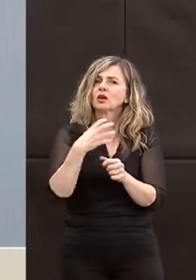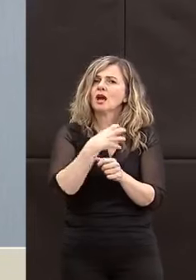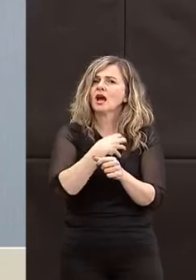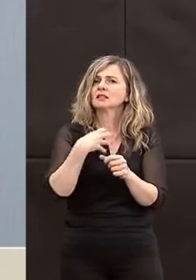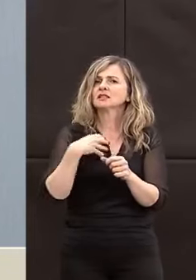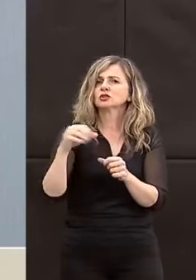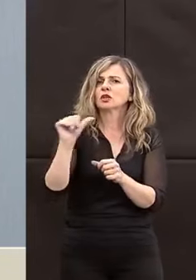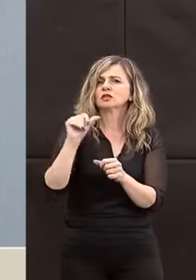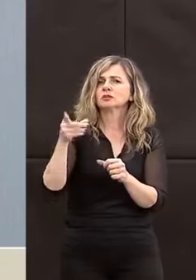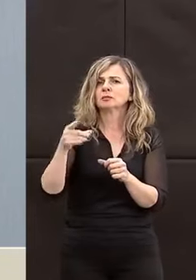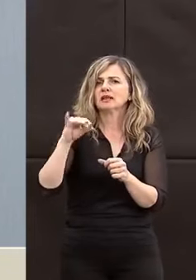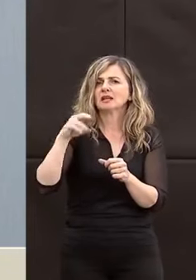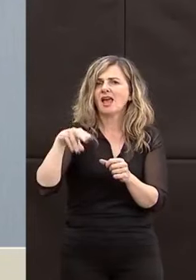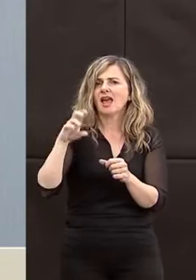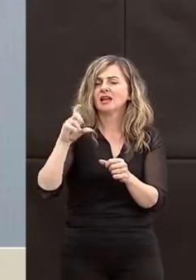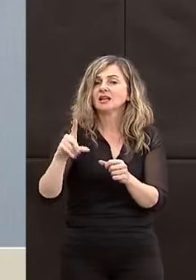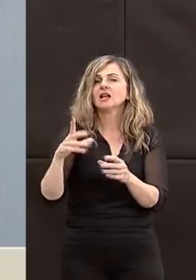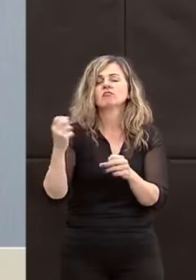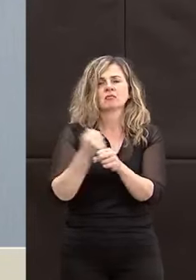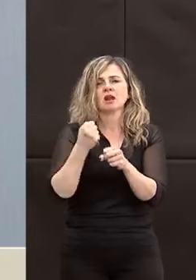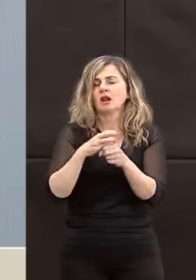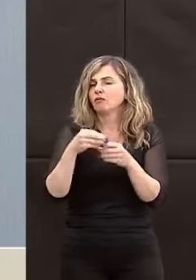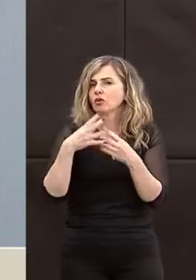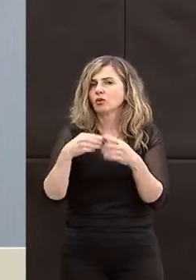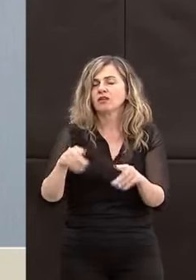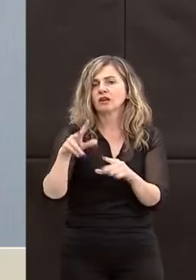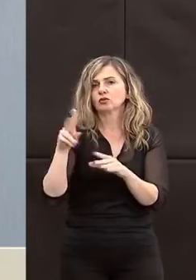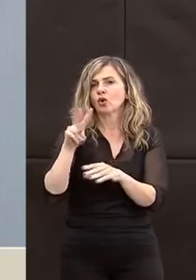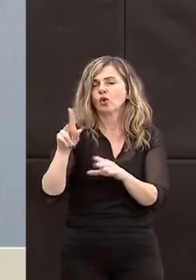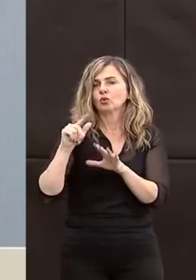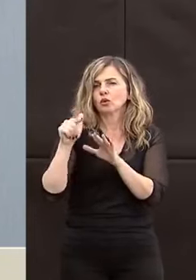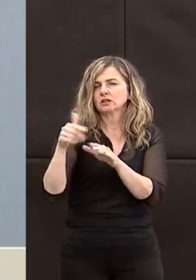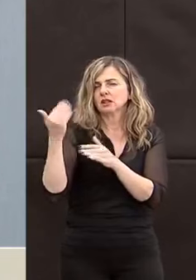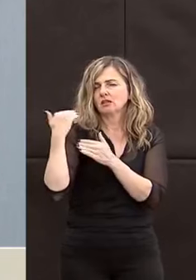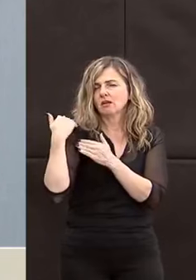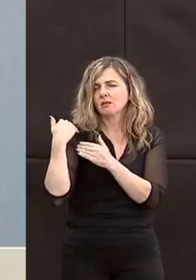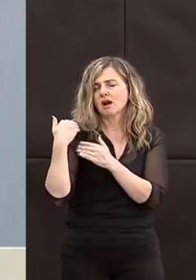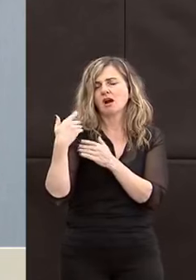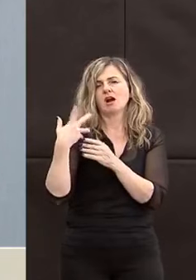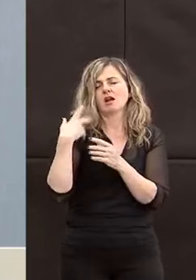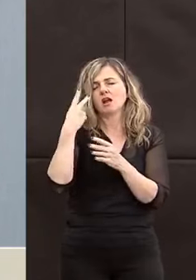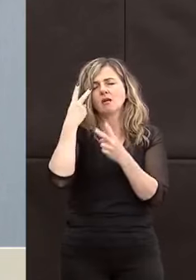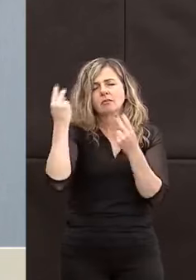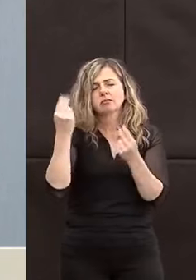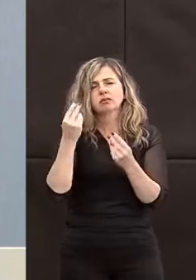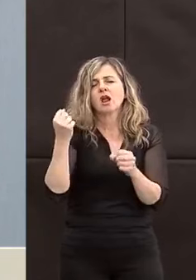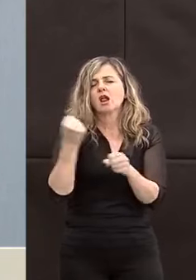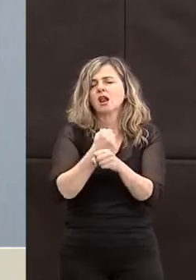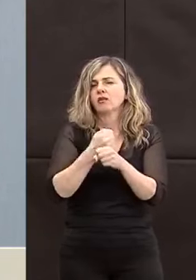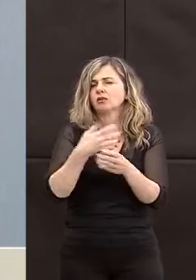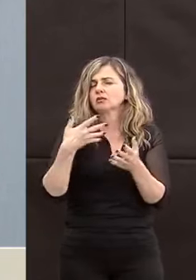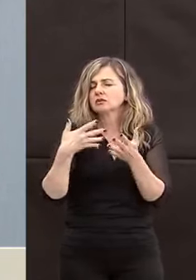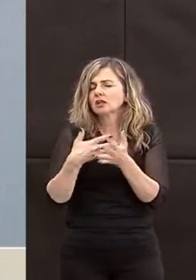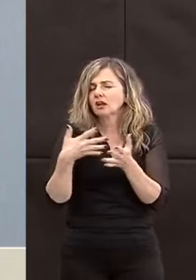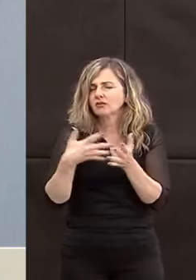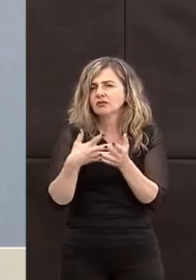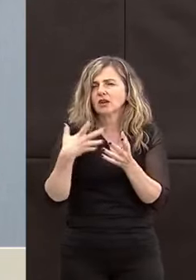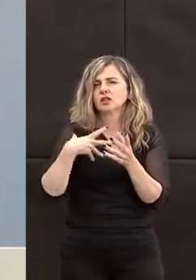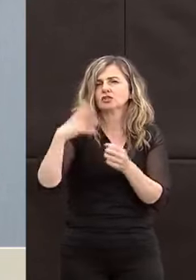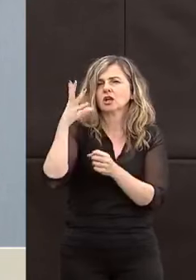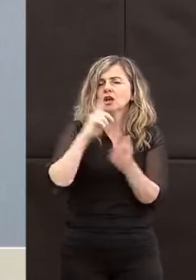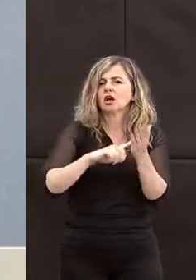per il lavoro che ha fatto in queste due settimane perché credetemi è stato un lavoro difficile anche per capire